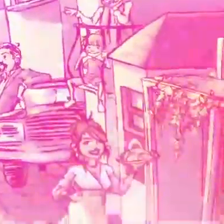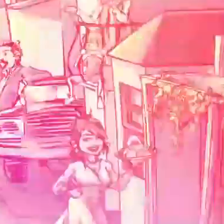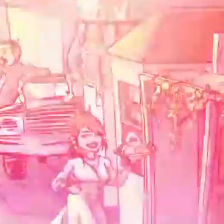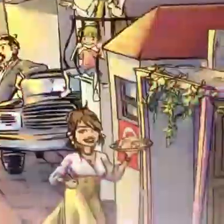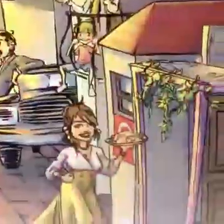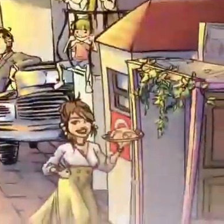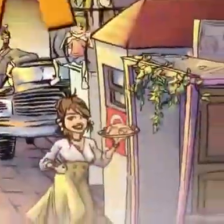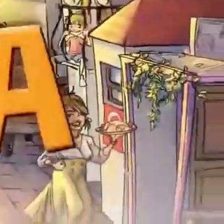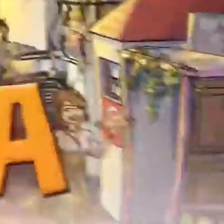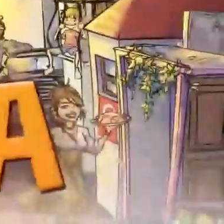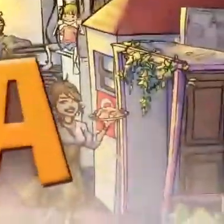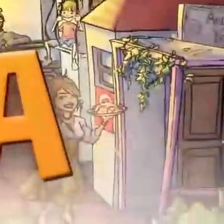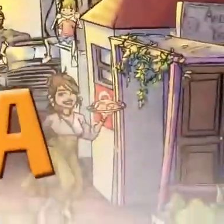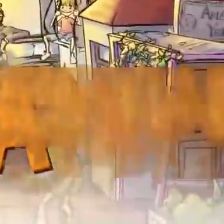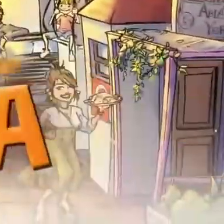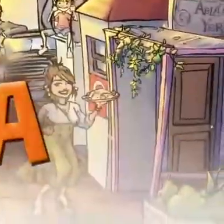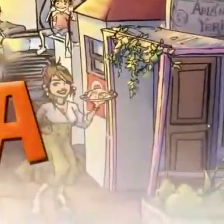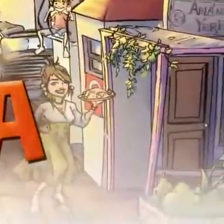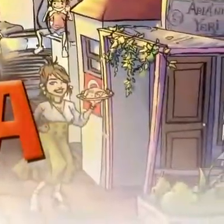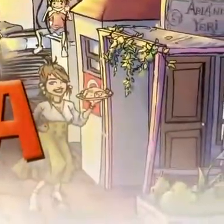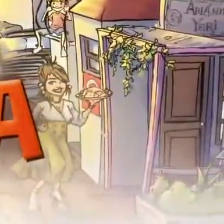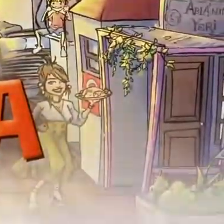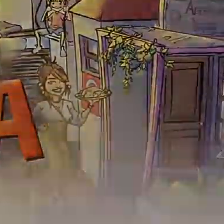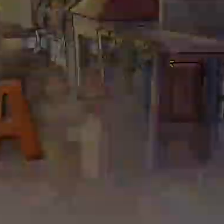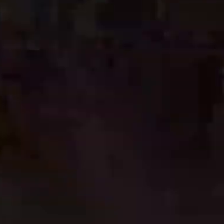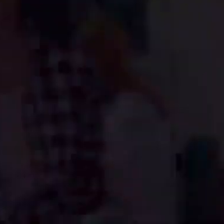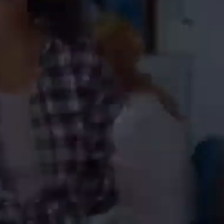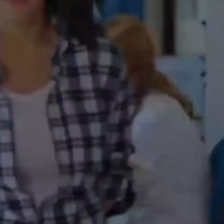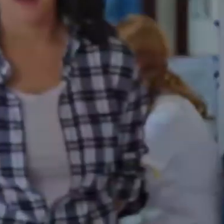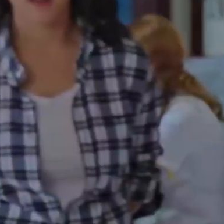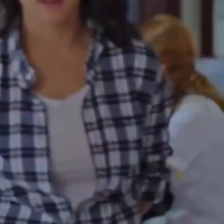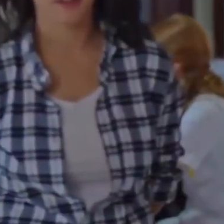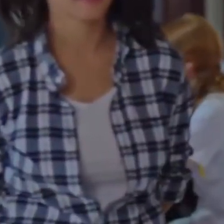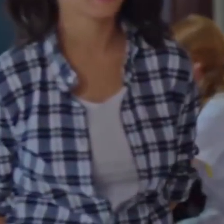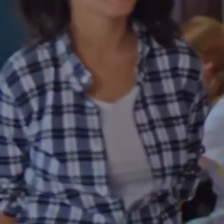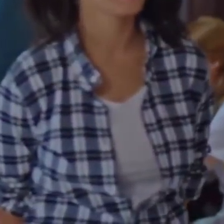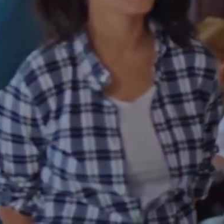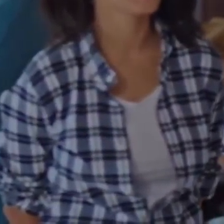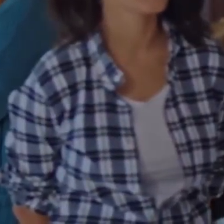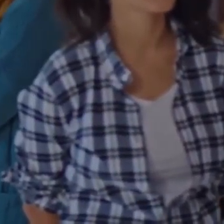Yalaza 9. bölüm. Mahallenin karikatürize edilmiş resmi üzerinde Yalaza yazdı.